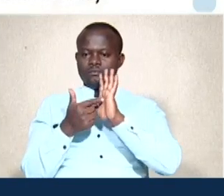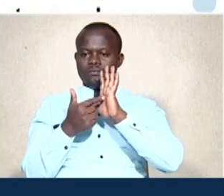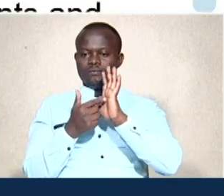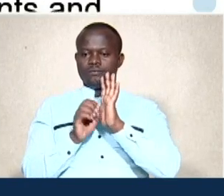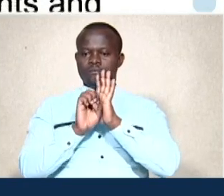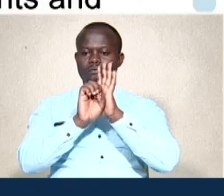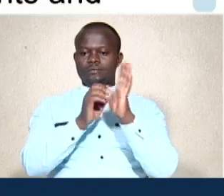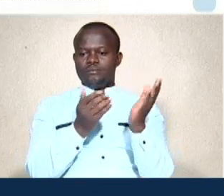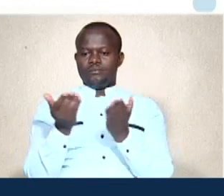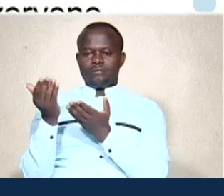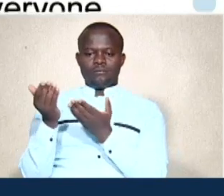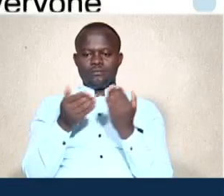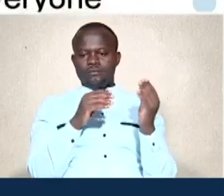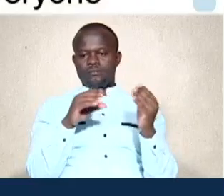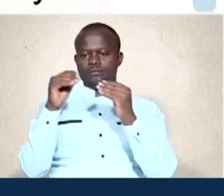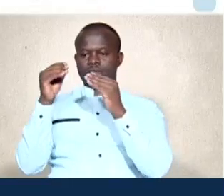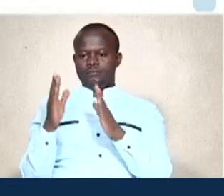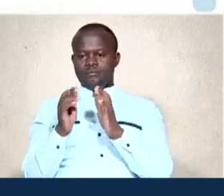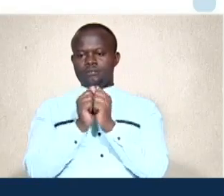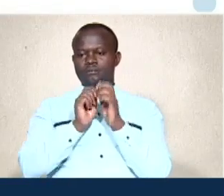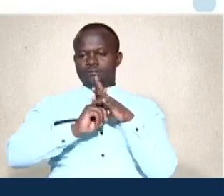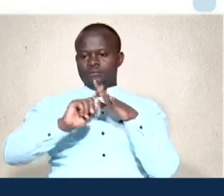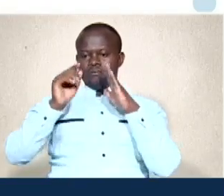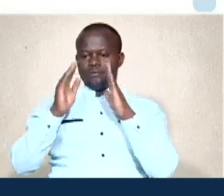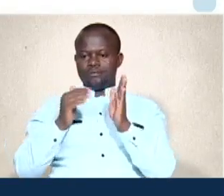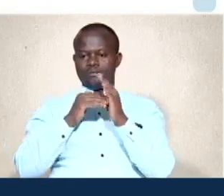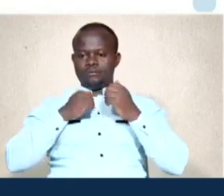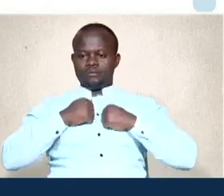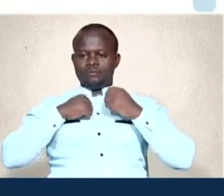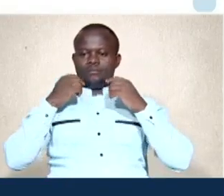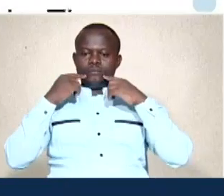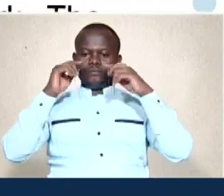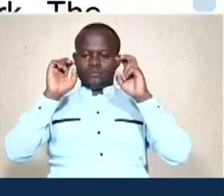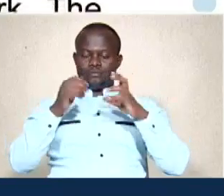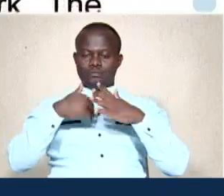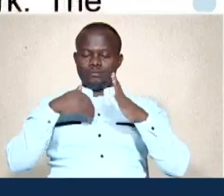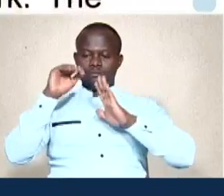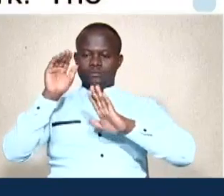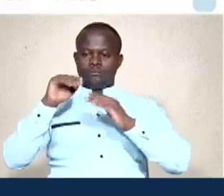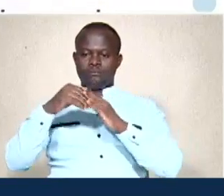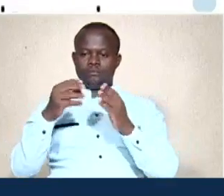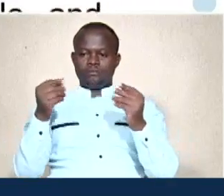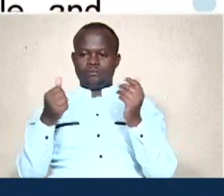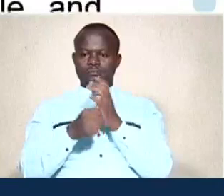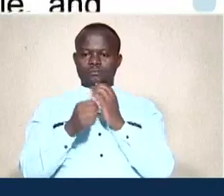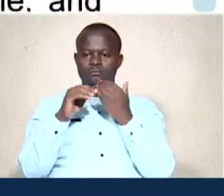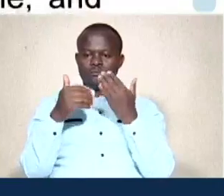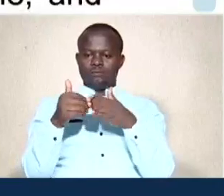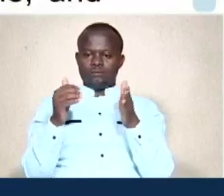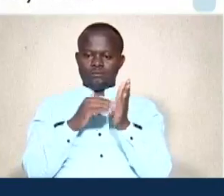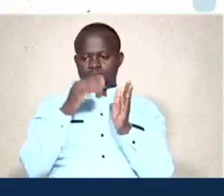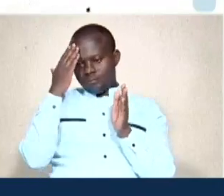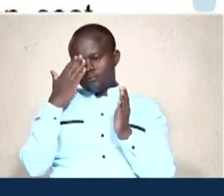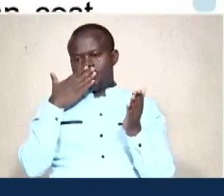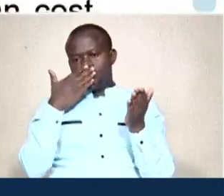intangarugero mu kwakira abimukira n'impunzi. U Rwanda kandi ruvuga ko rugira uruhare mu gukemura ibibazo bijyanye n'abimukira kandi ko ruzi neza